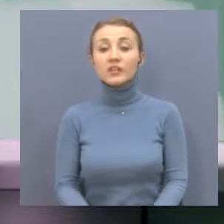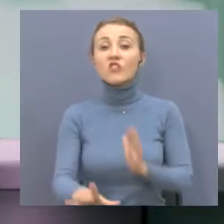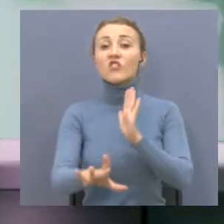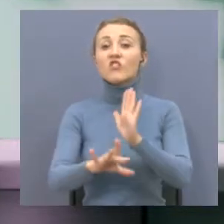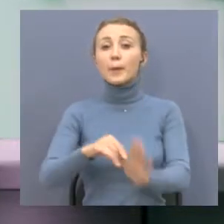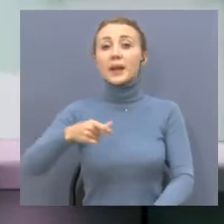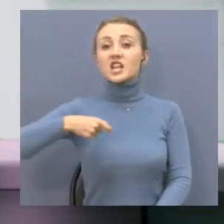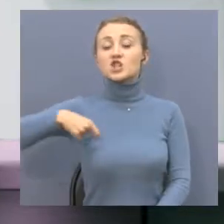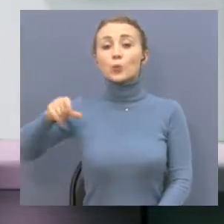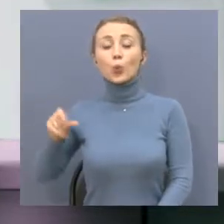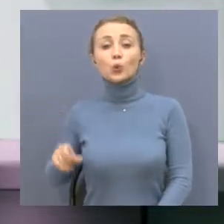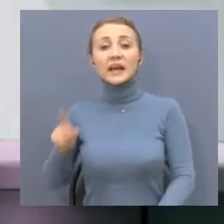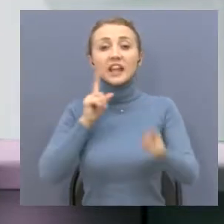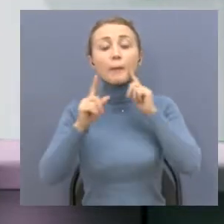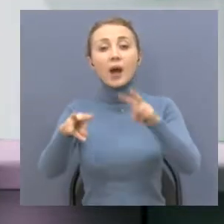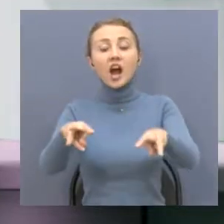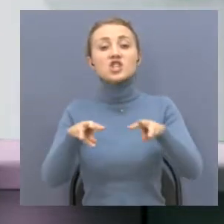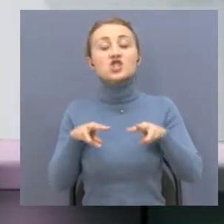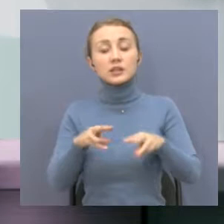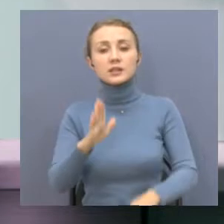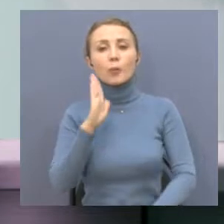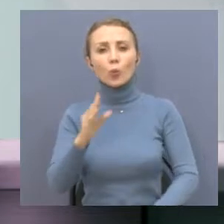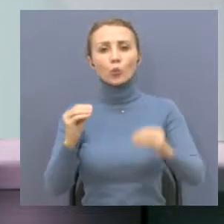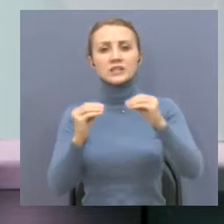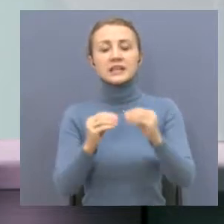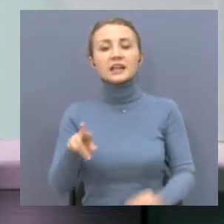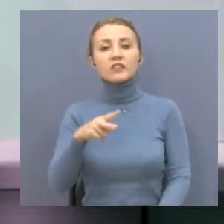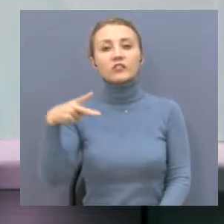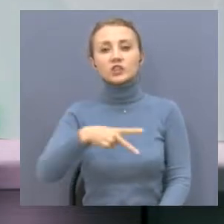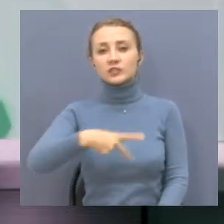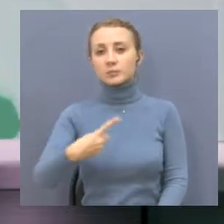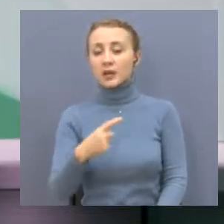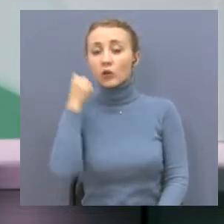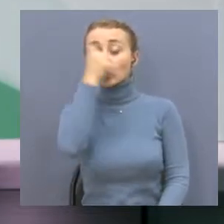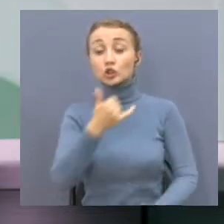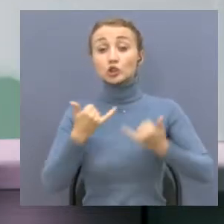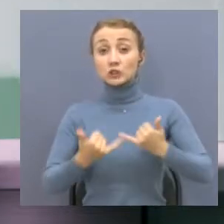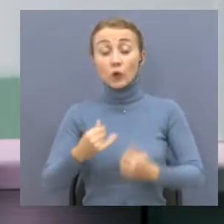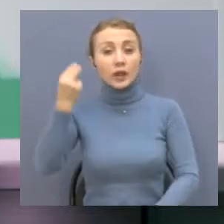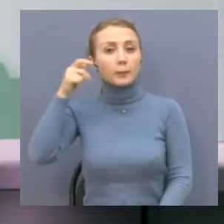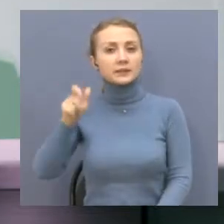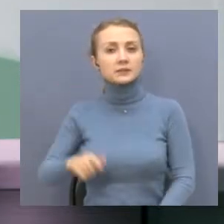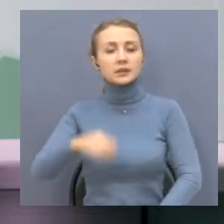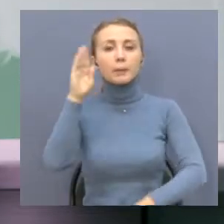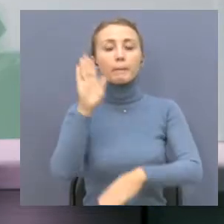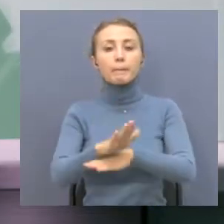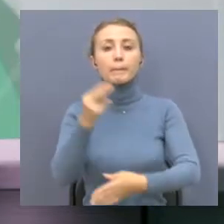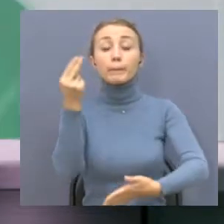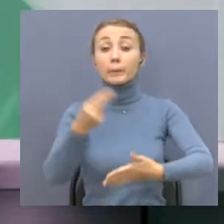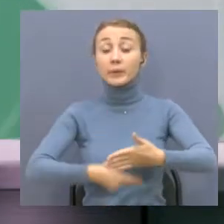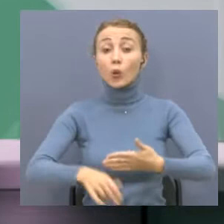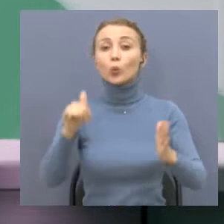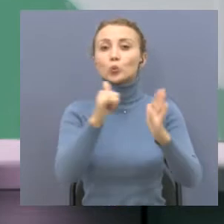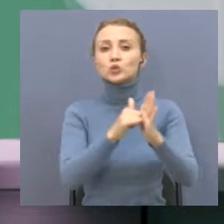асыруда қазақстандық үлесті қамтамасыз ету маңызды. 2022 жылға қарай өндіріс қуатын кеңейту жобасын уақытылы іске асыруда басты